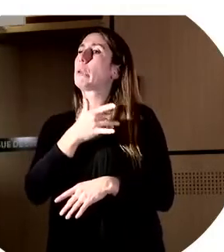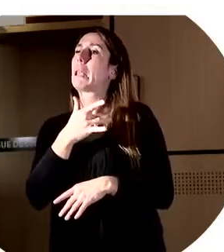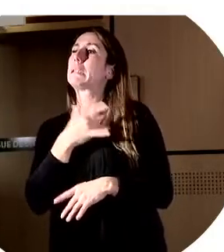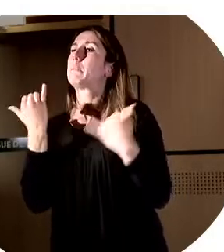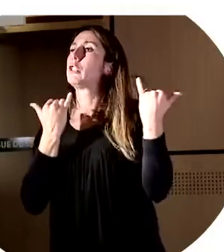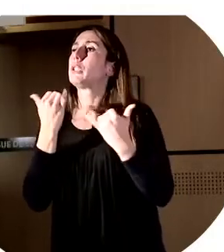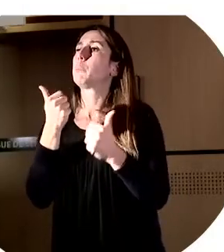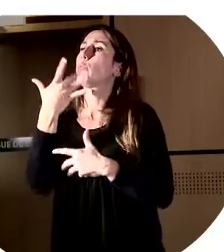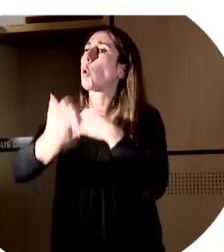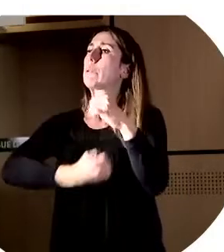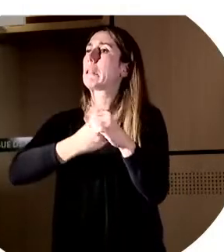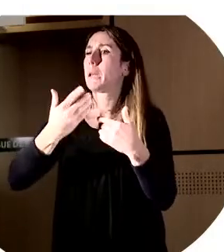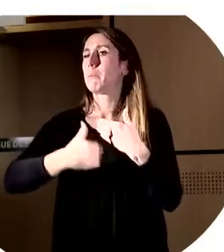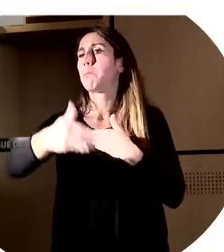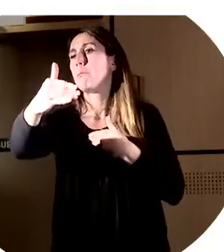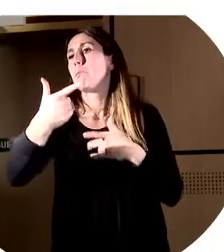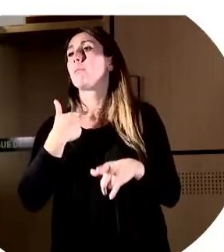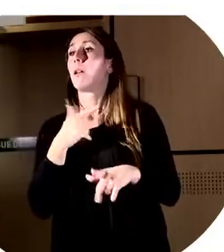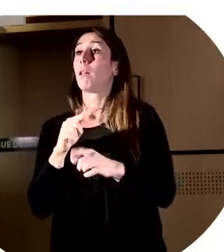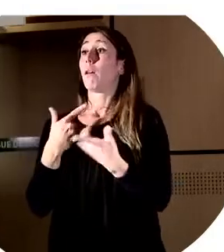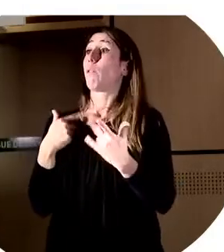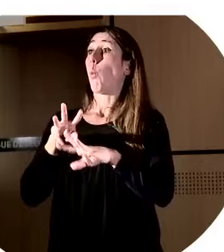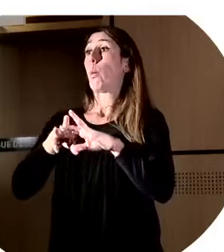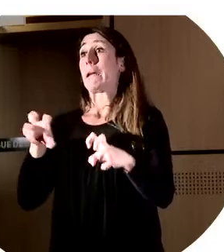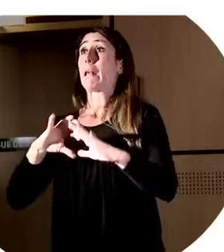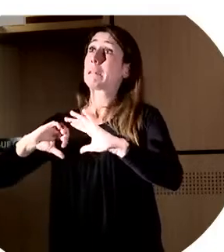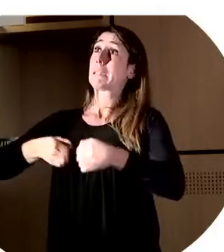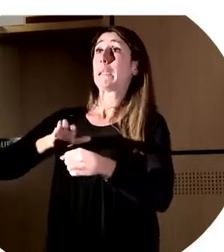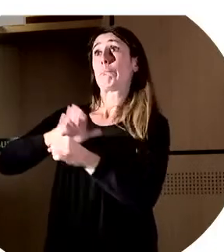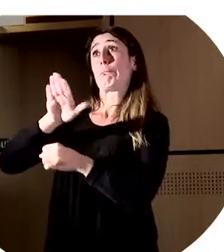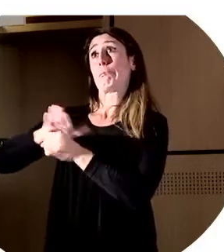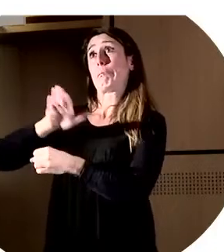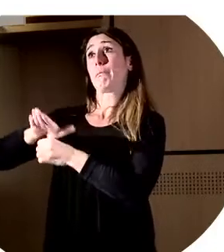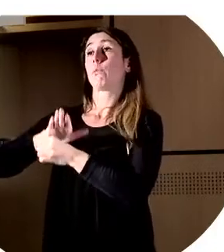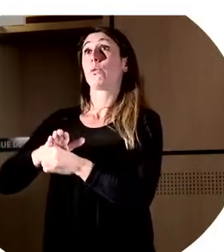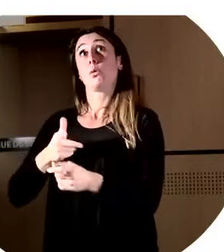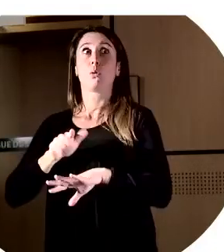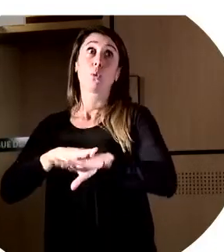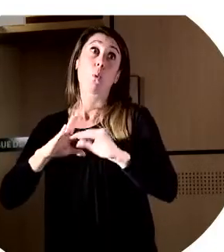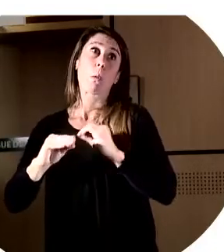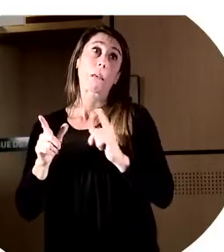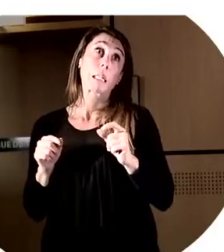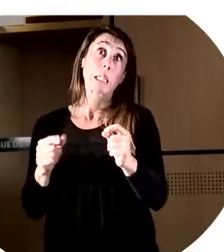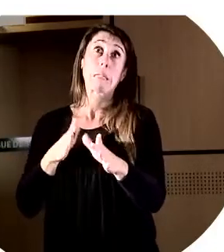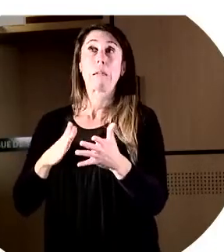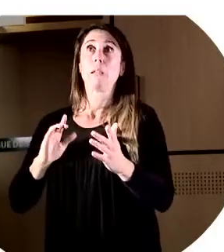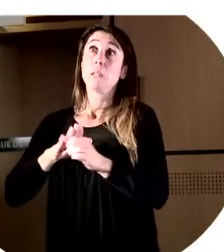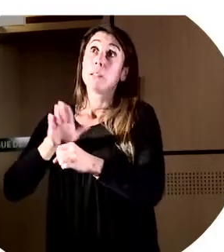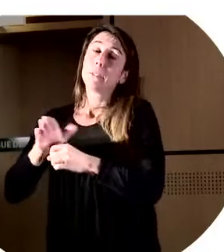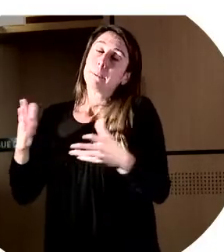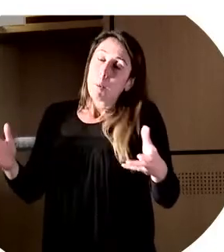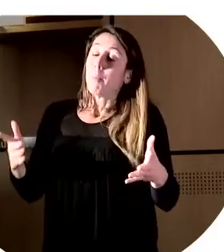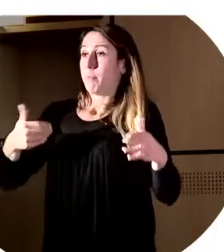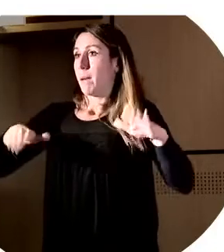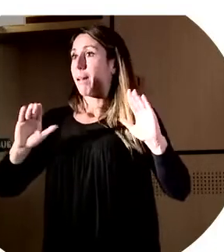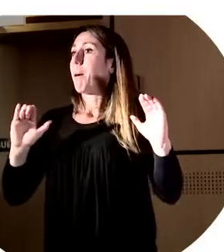va systématiquement tous les 15 jours au ski, j'avoue, c'est pas très réaliste, mais on va rester comme ça. Vous